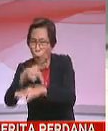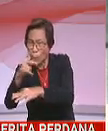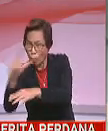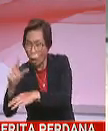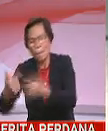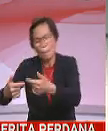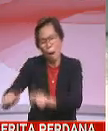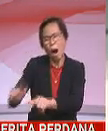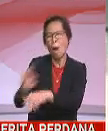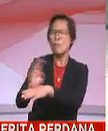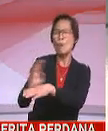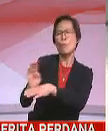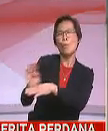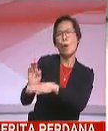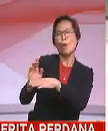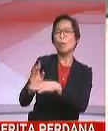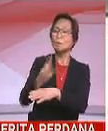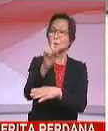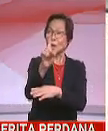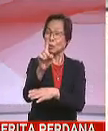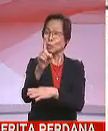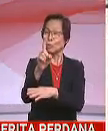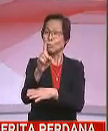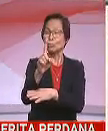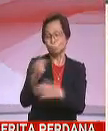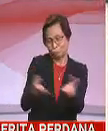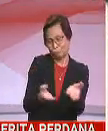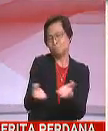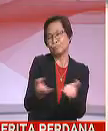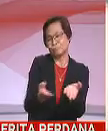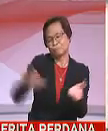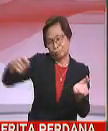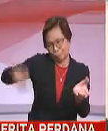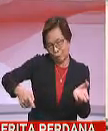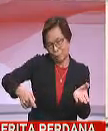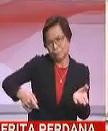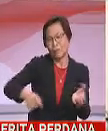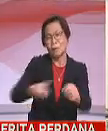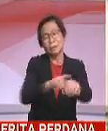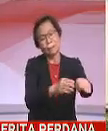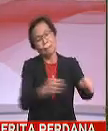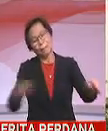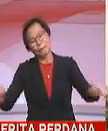persekutuan dibenarkan beroperasi sebagai salah satu daripada perkhidmatan yang diperlukan